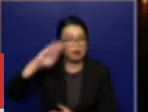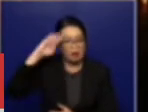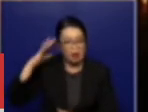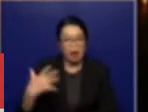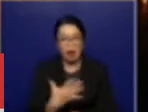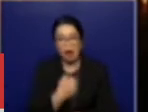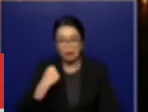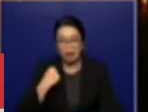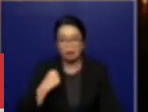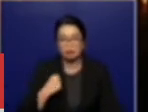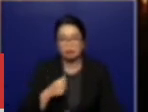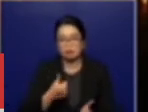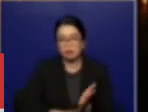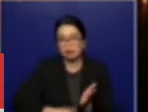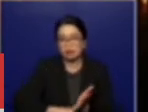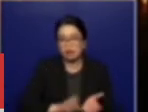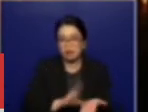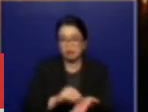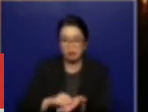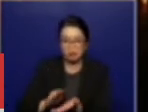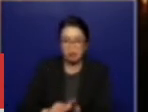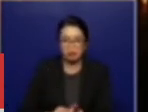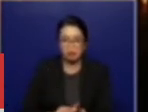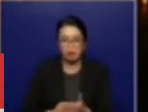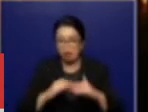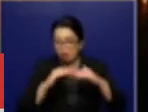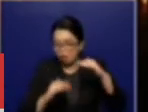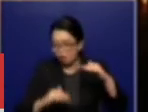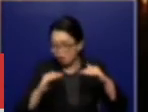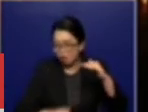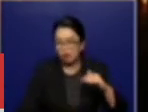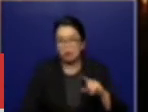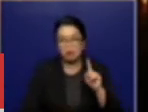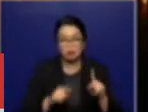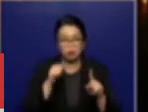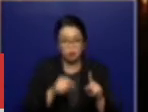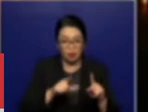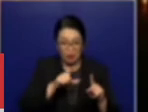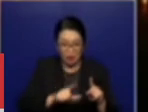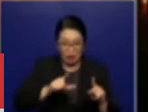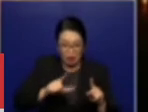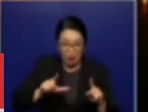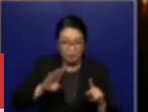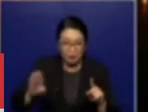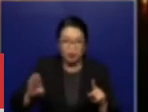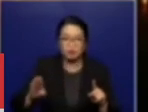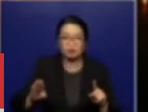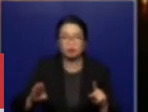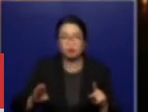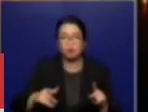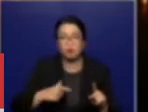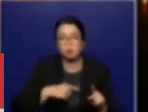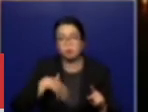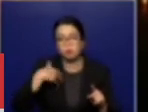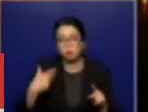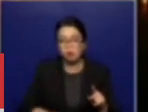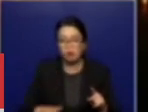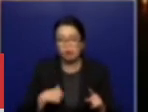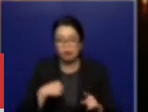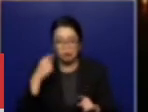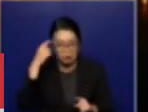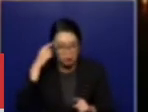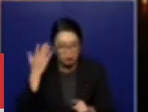บาลจัดเก็บภาษีต่ำกว่าประมาณการไปถึง1ล้านล้านบาทเศษนะครับซึ่ง ยังไม่ได้นับ